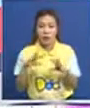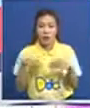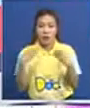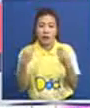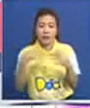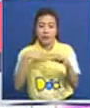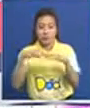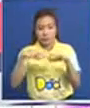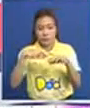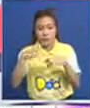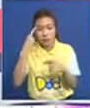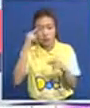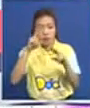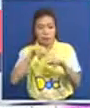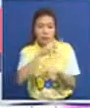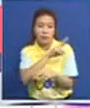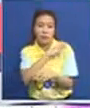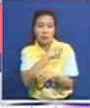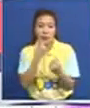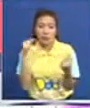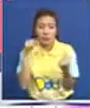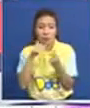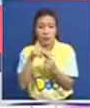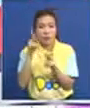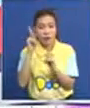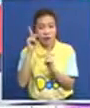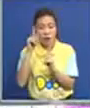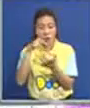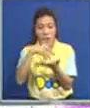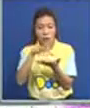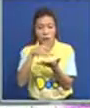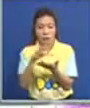การสอนวิชาแพทย์ติดตามเรื่องนี้จากรายงานค่ะ